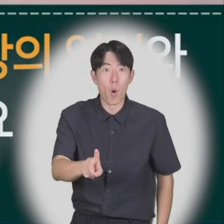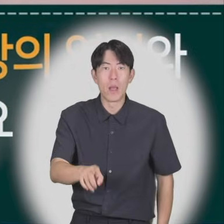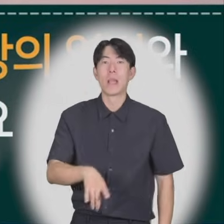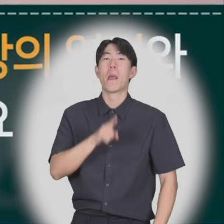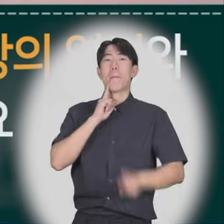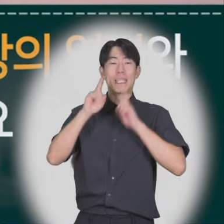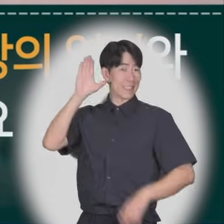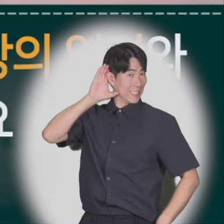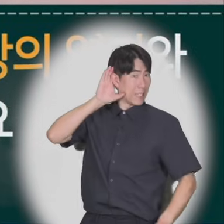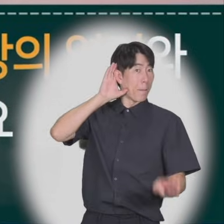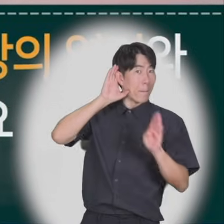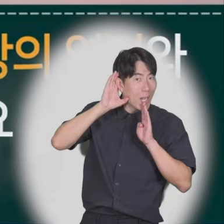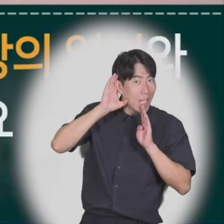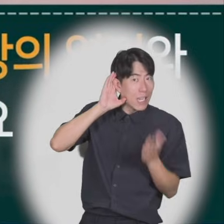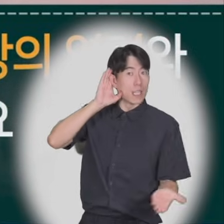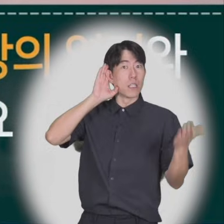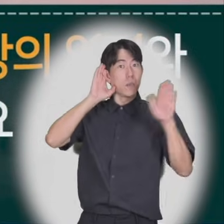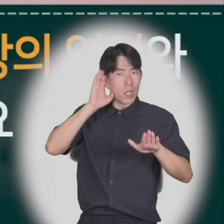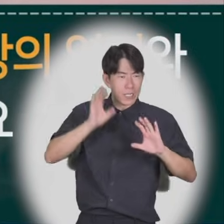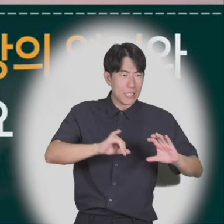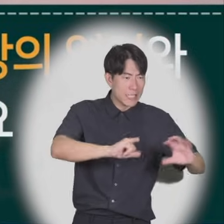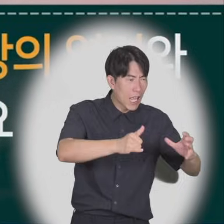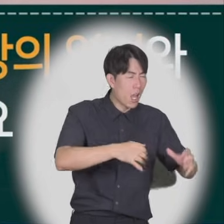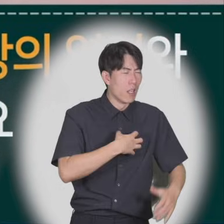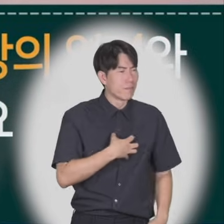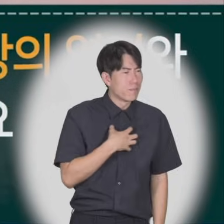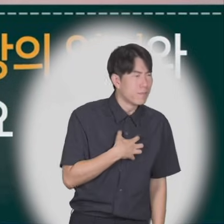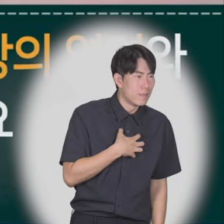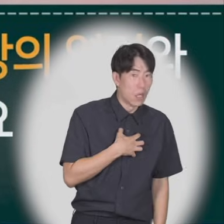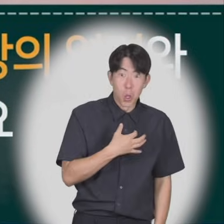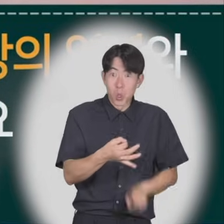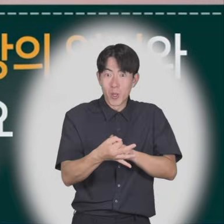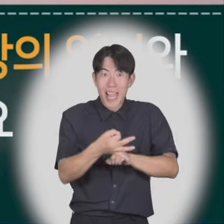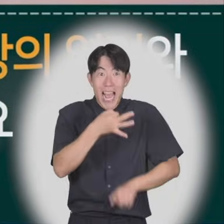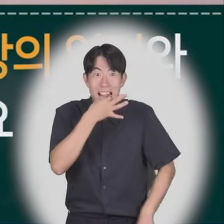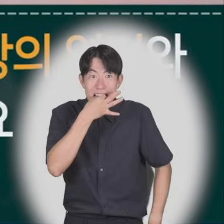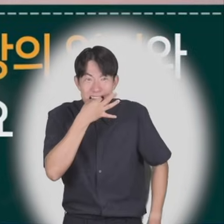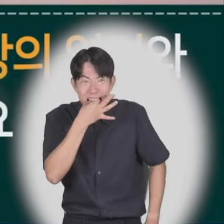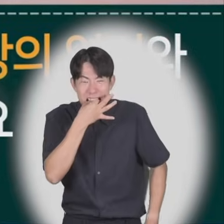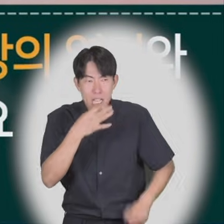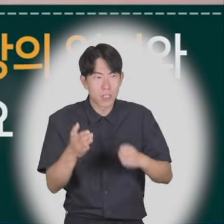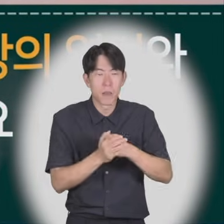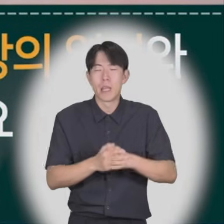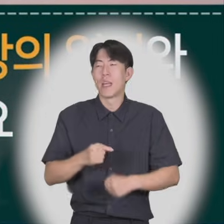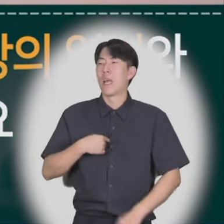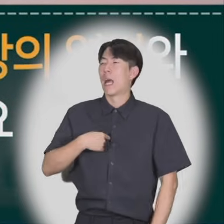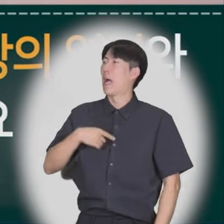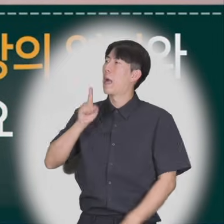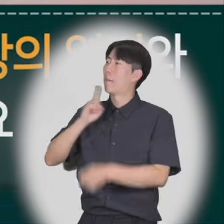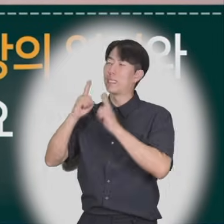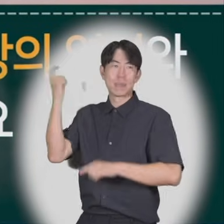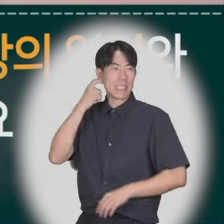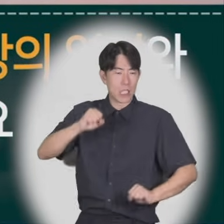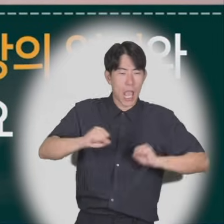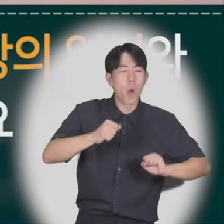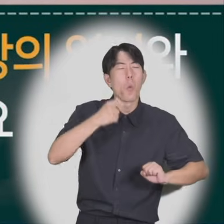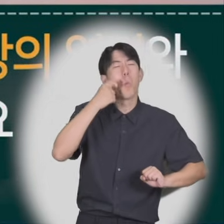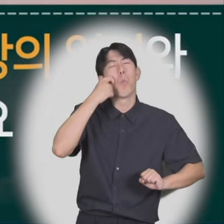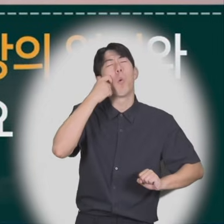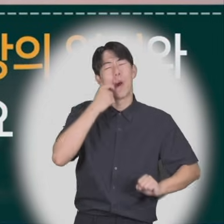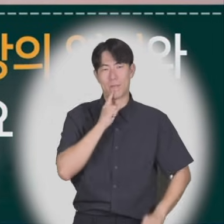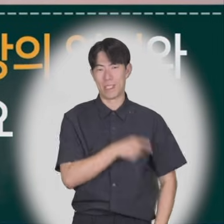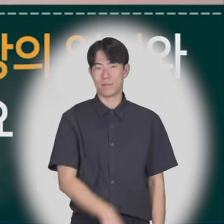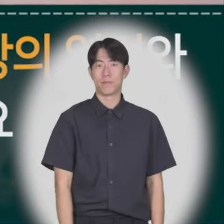말씀을 들으나 세상의 염려와 재물의 유혹에 말씀이 막혀 결실하지 못하는 자요. 여기서 두